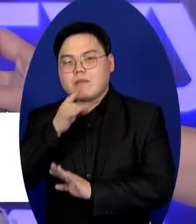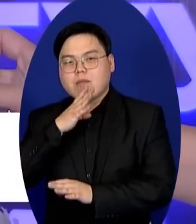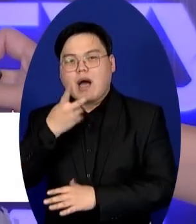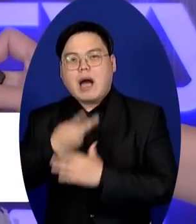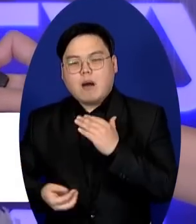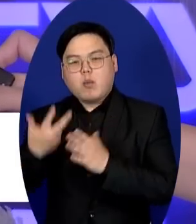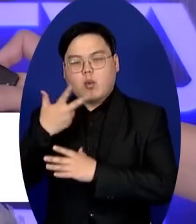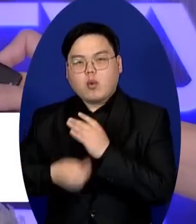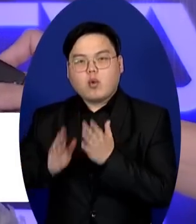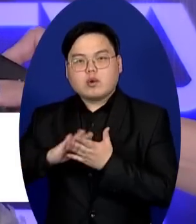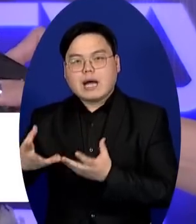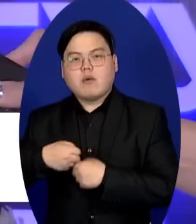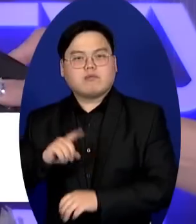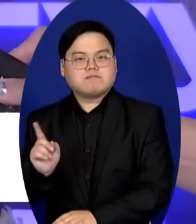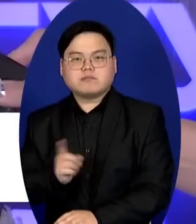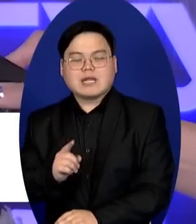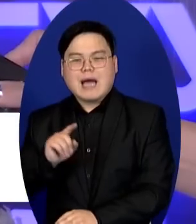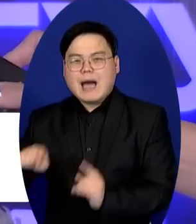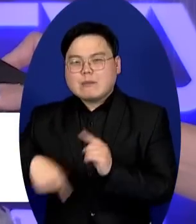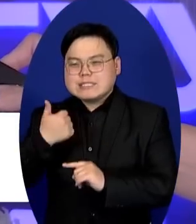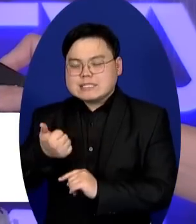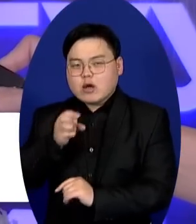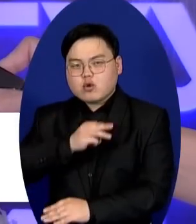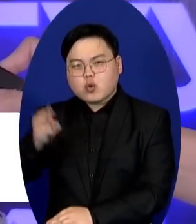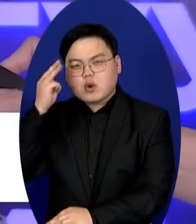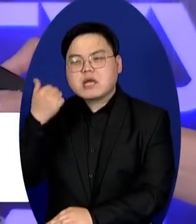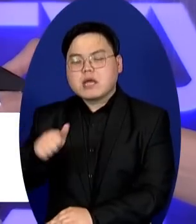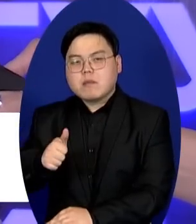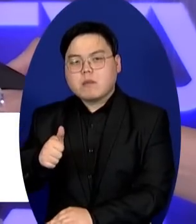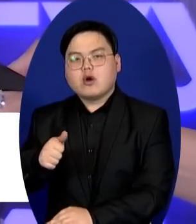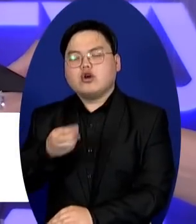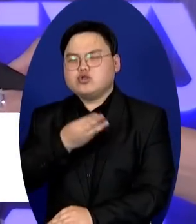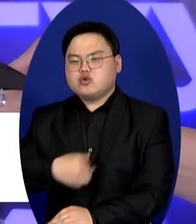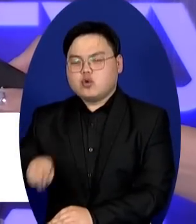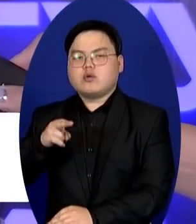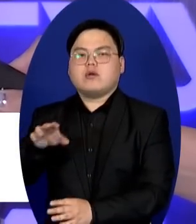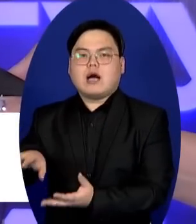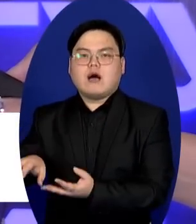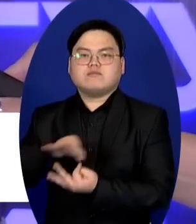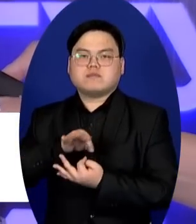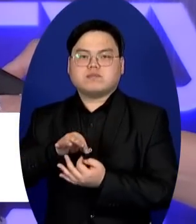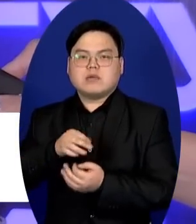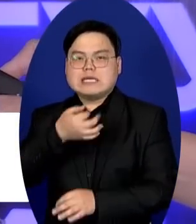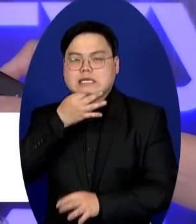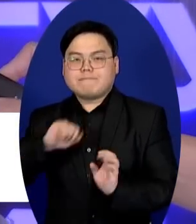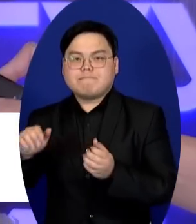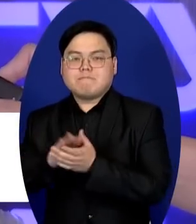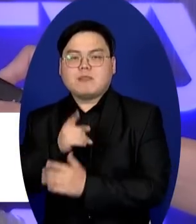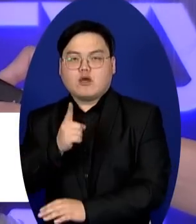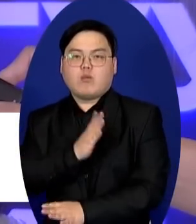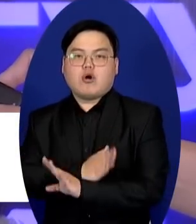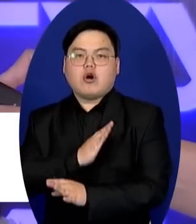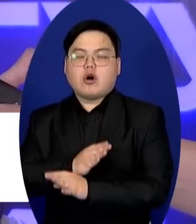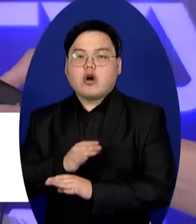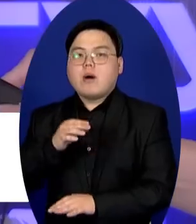оруулалт, давхурдсан худалдаа авалт хийхгүй хамгийн сайн байсан туршлагатсан тэр софтверуудыг шууд ерөнхий гэрээгээр худалдаж авах. Ер нь програм хангаж